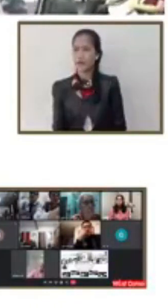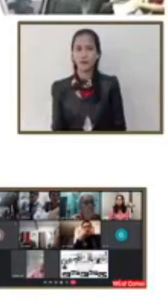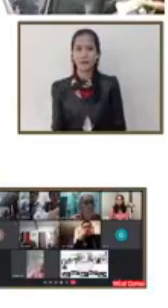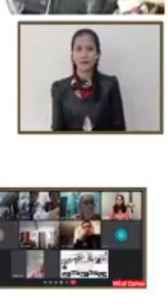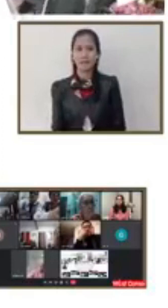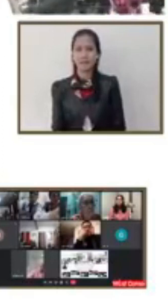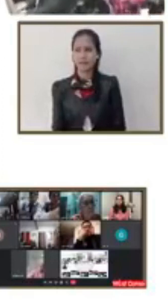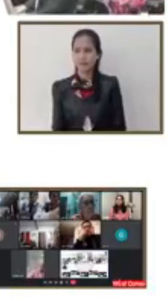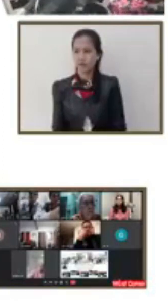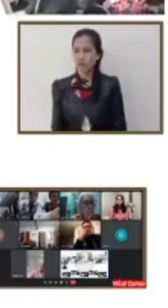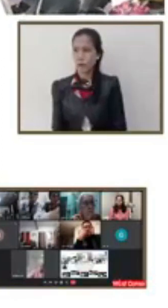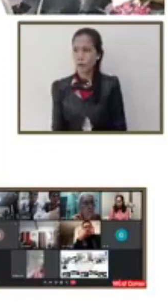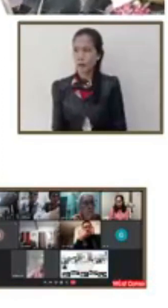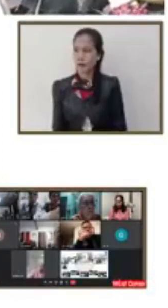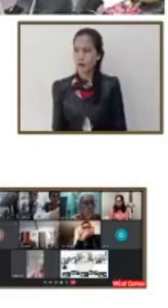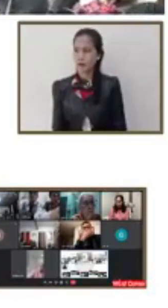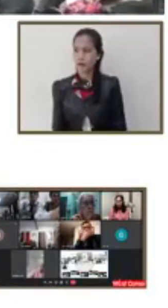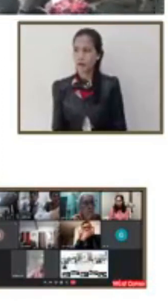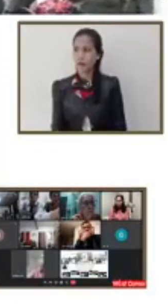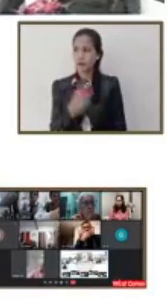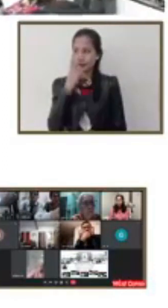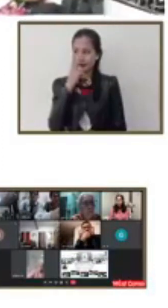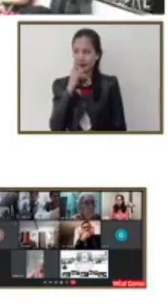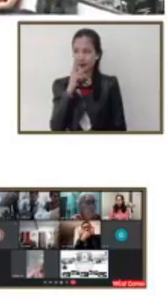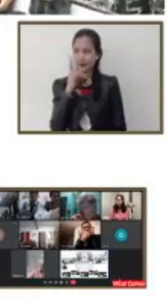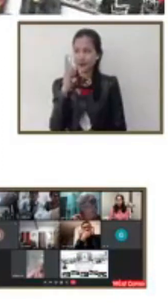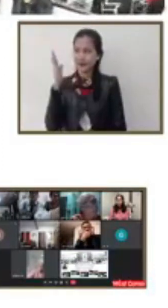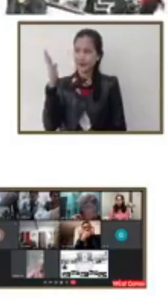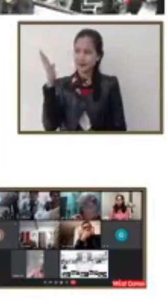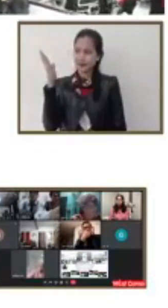All right. Right here, mga kapatid, is my investment.